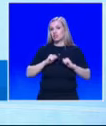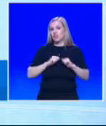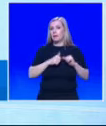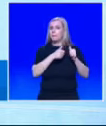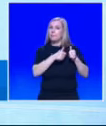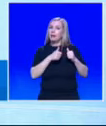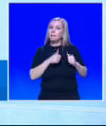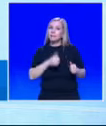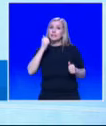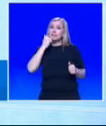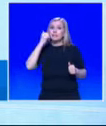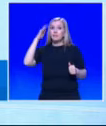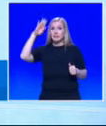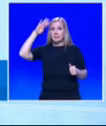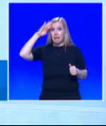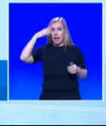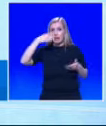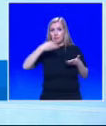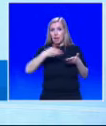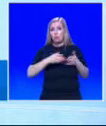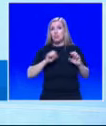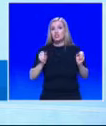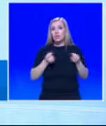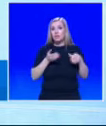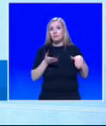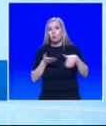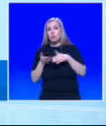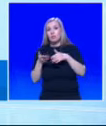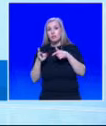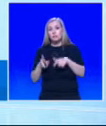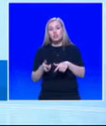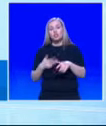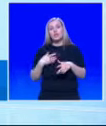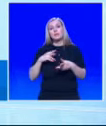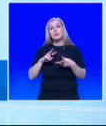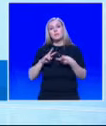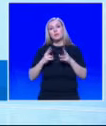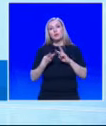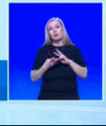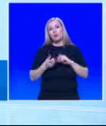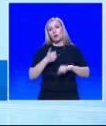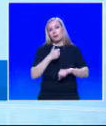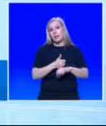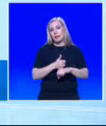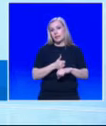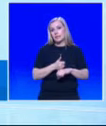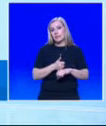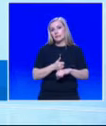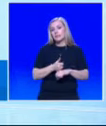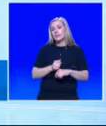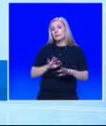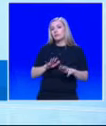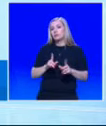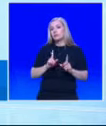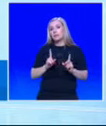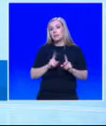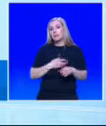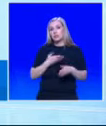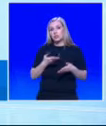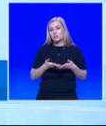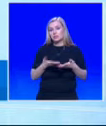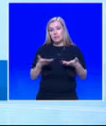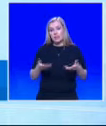паметника на Съветската армия, ако беше активно я подкрепила, сигурно щяхме да имаме друг кмет. И сигурно нямаше да се стигне